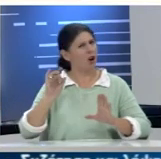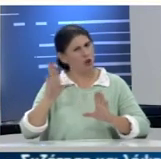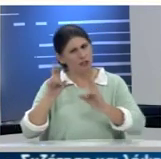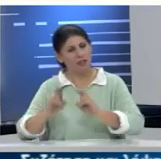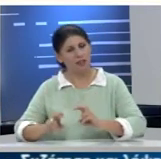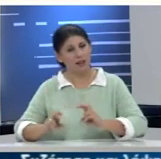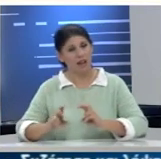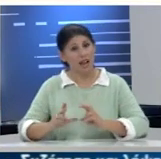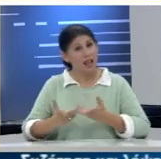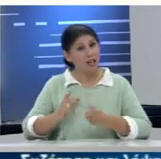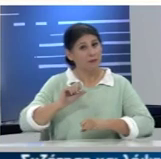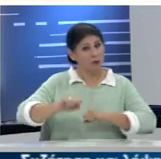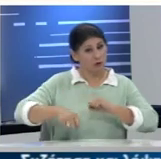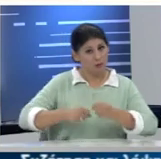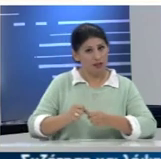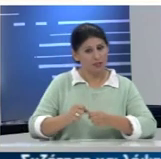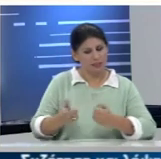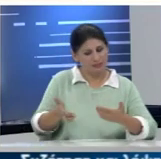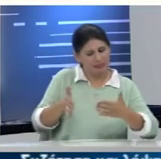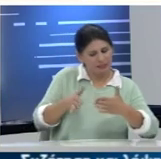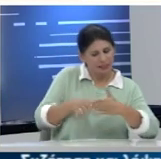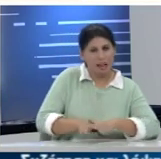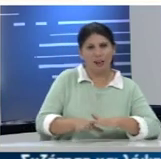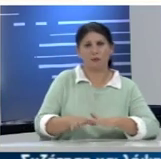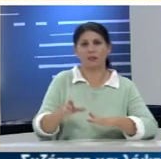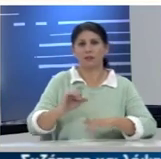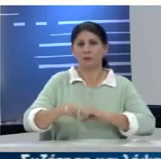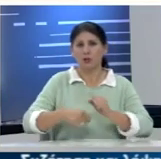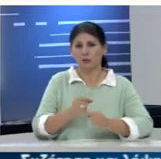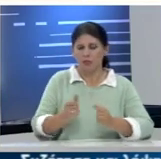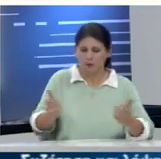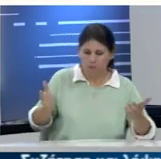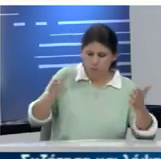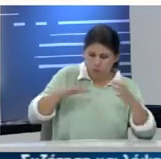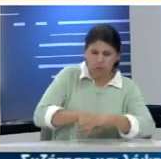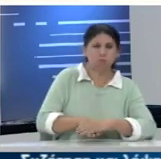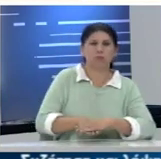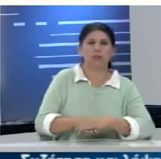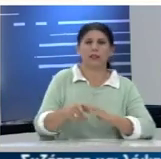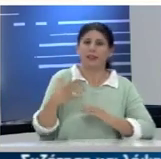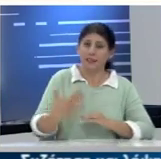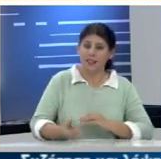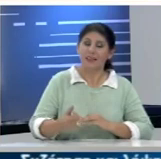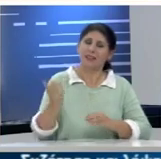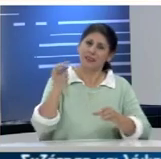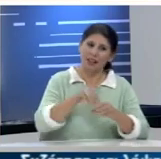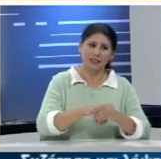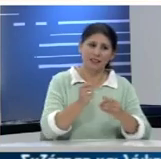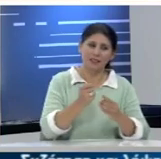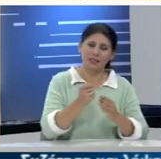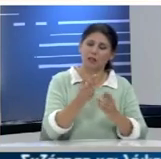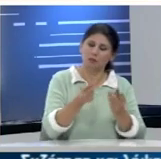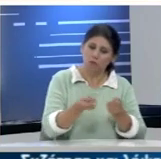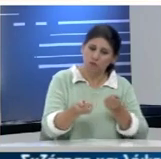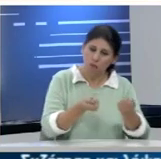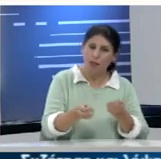Ενώ η προσπάθεια της συγκάλυψης, η προσπάθεια του κουκουλώματος είναι και ανήκει ως μέθοδος και ως